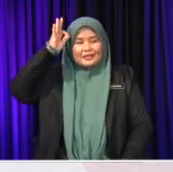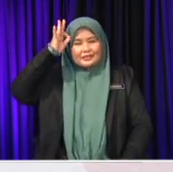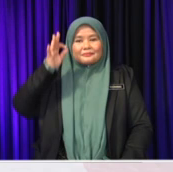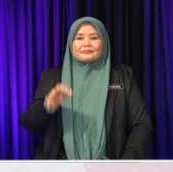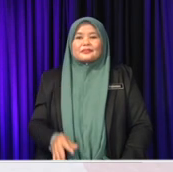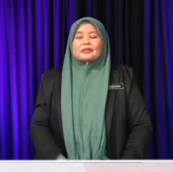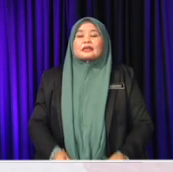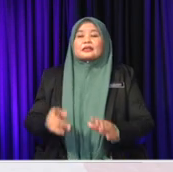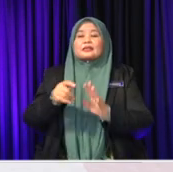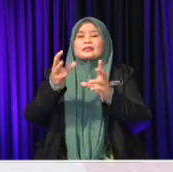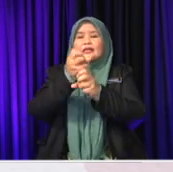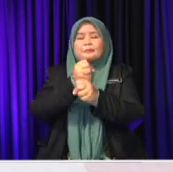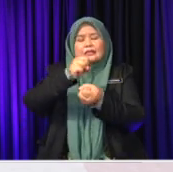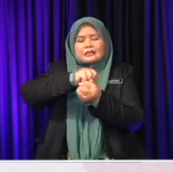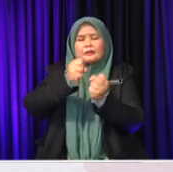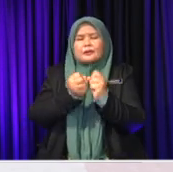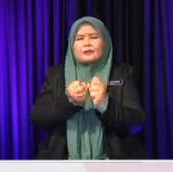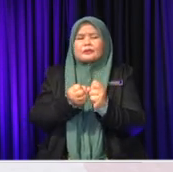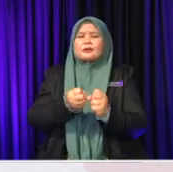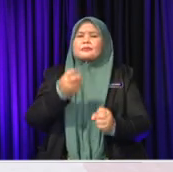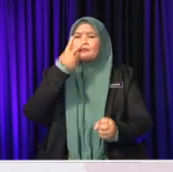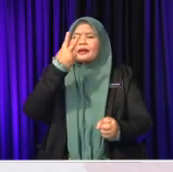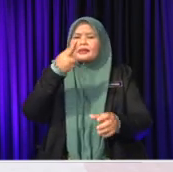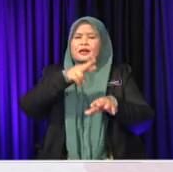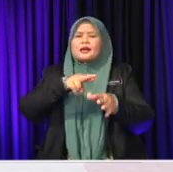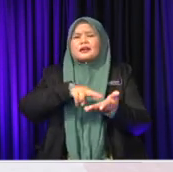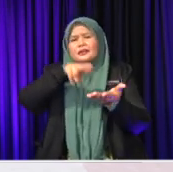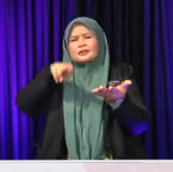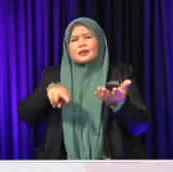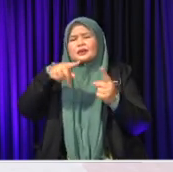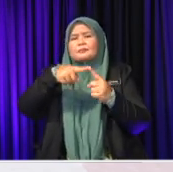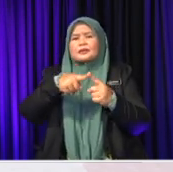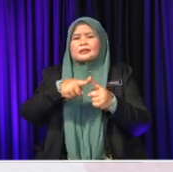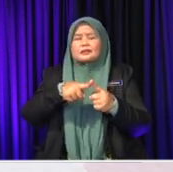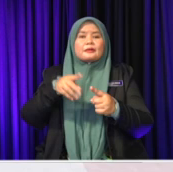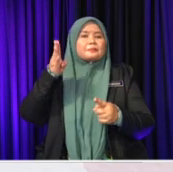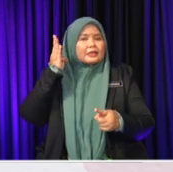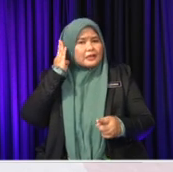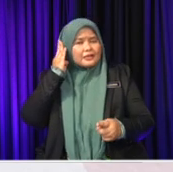terdapat sahabat yang telah memandang rendah kepada Sayyidina Bilal oke